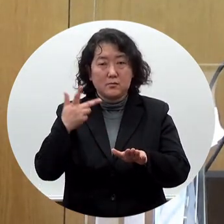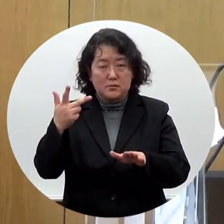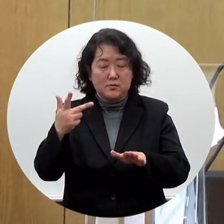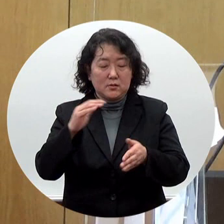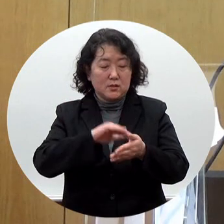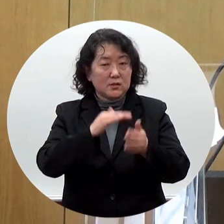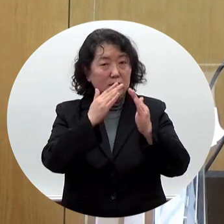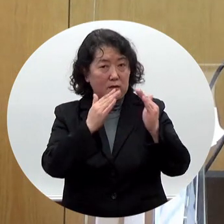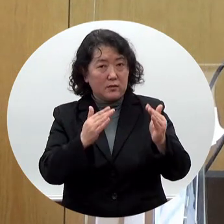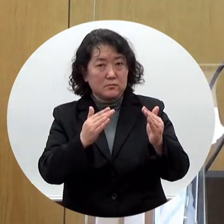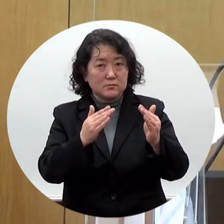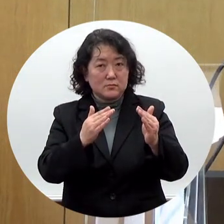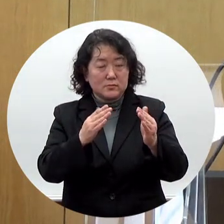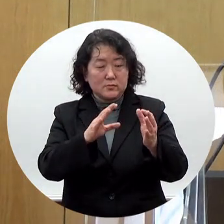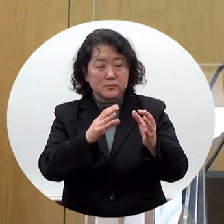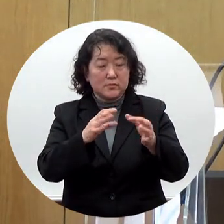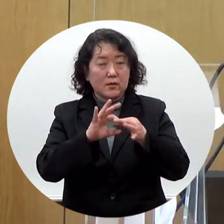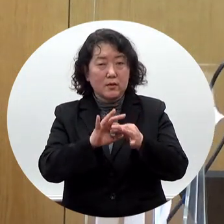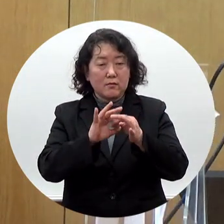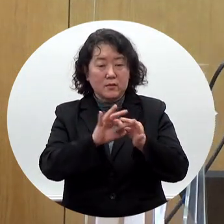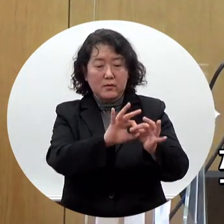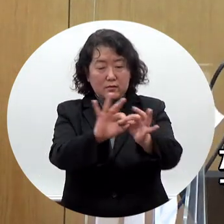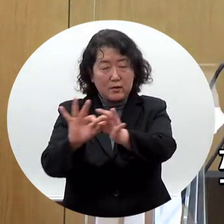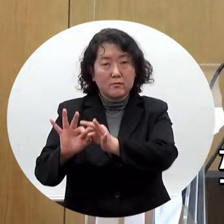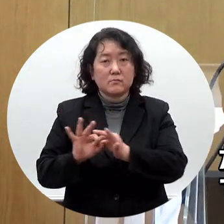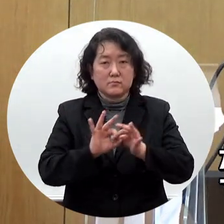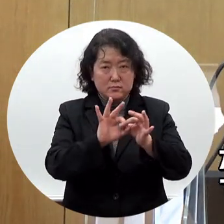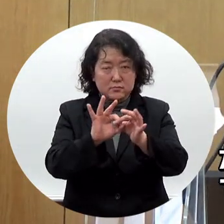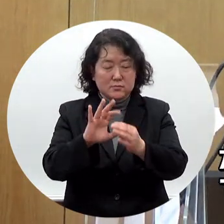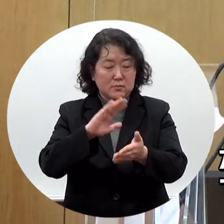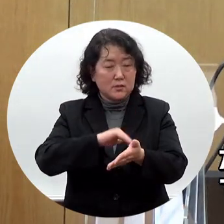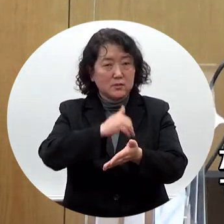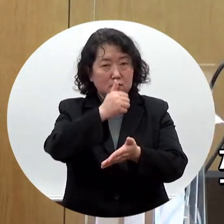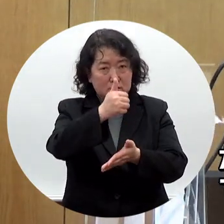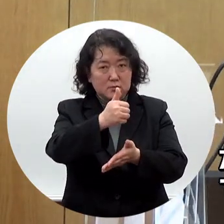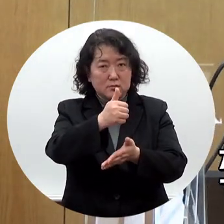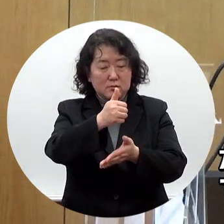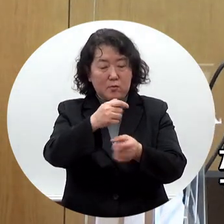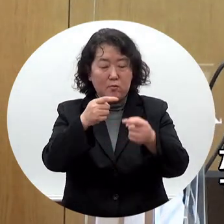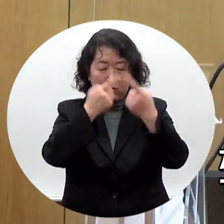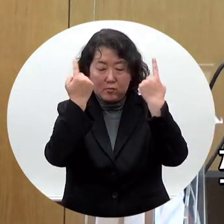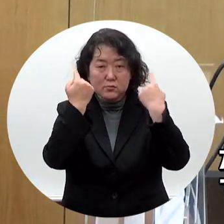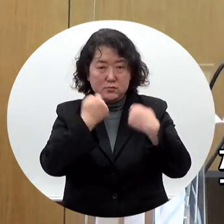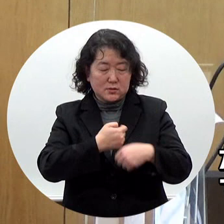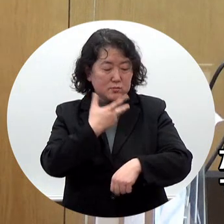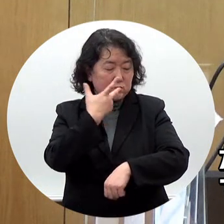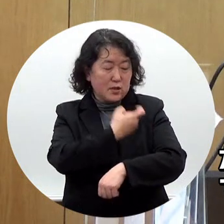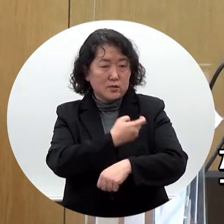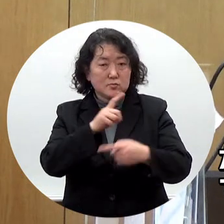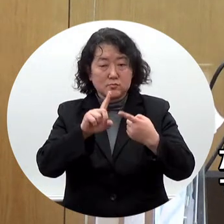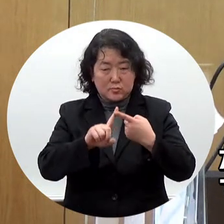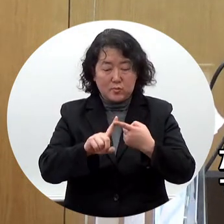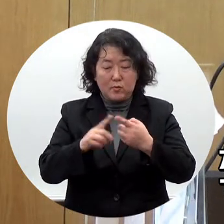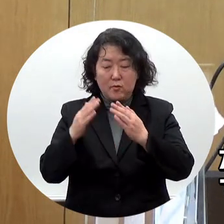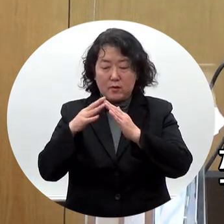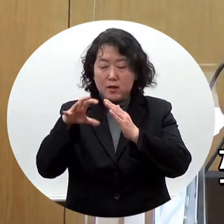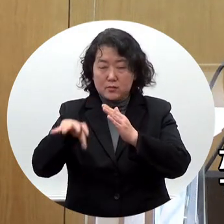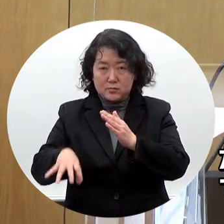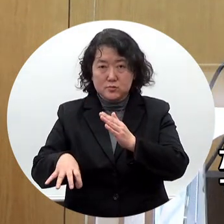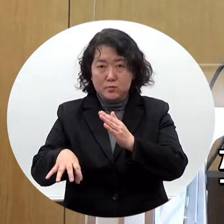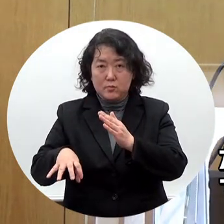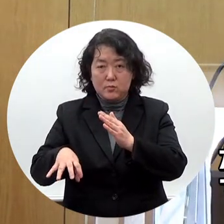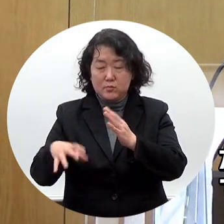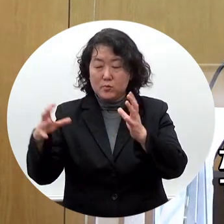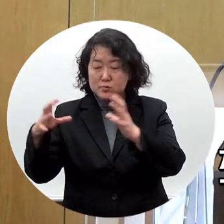師会など関係機関と連携し、かかりつけ医による個別接種と会場を設けての